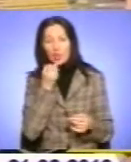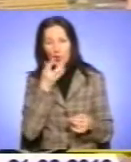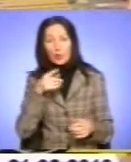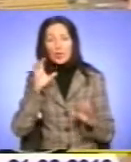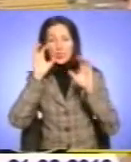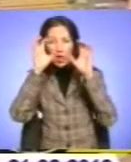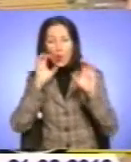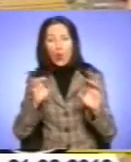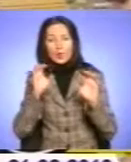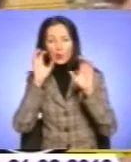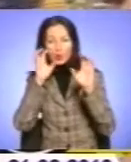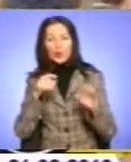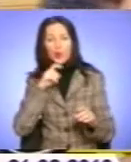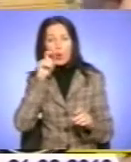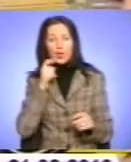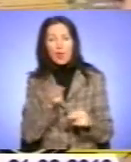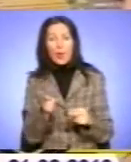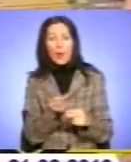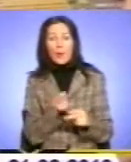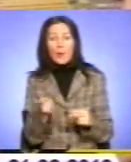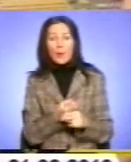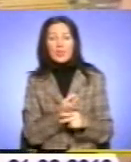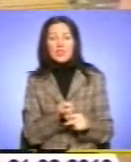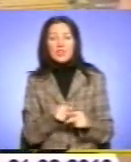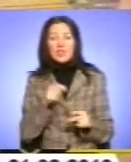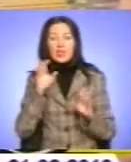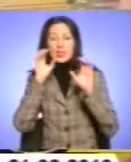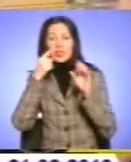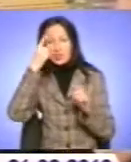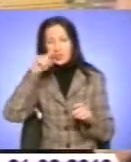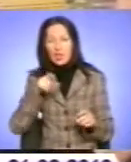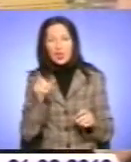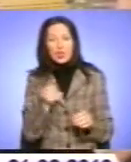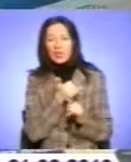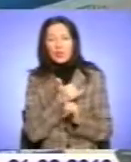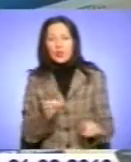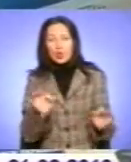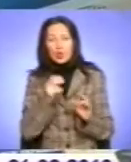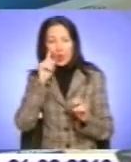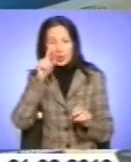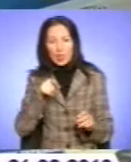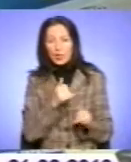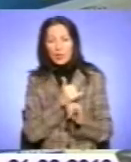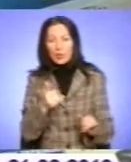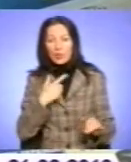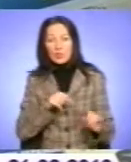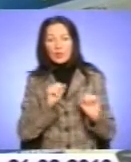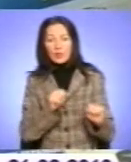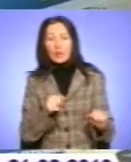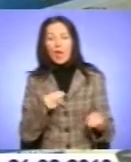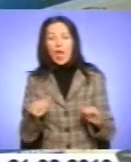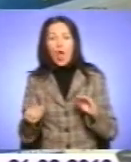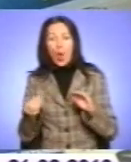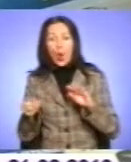Конституцію України, бо без цих знань просто нічого не може людина знати і не може себе захистити. Корупція – мінус у формулі успіху